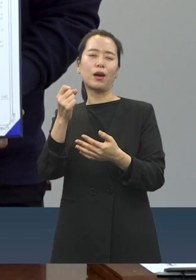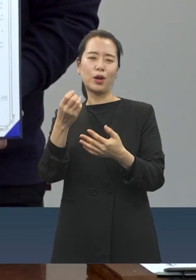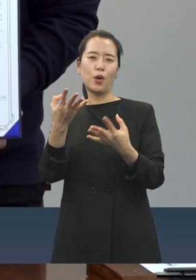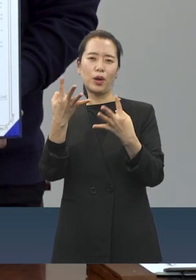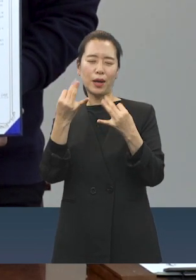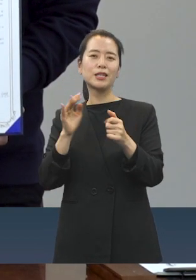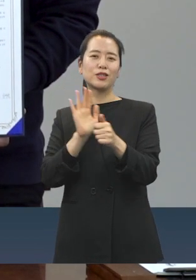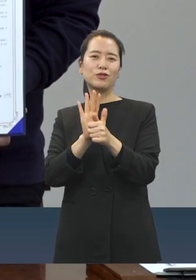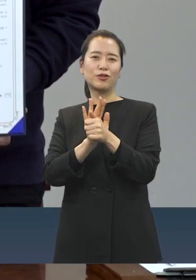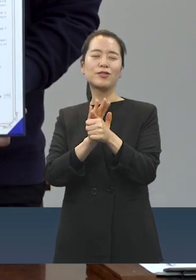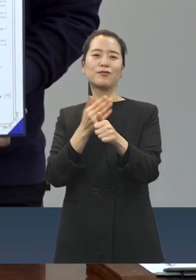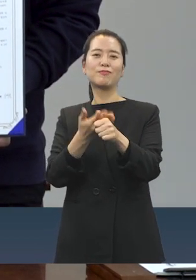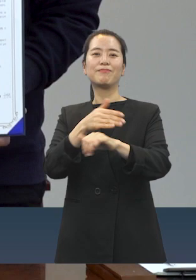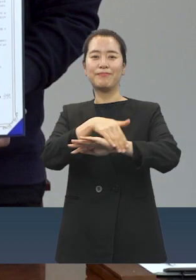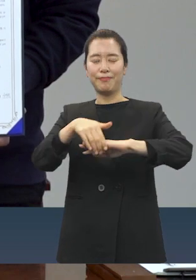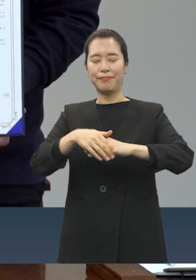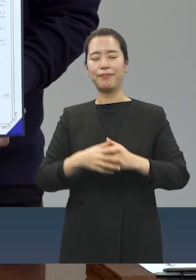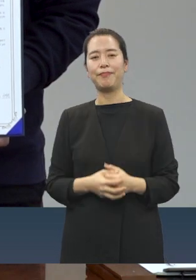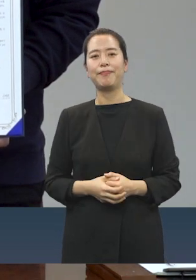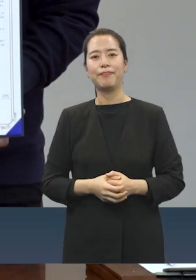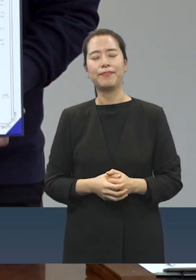지원하겠다고 밝혔습니다